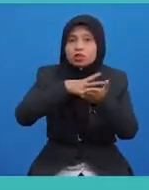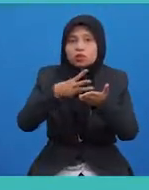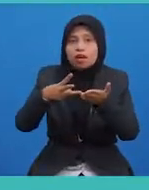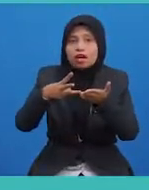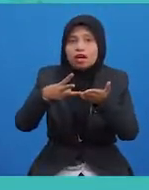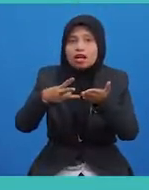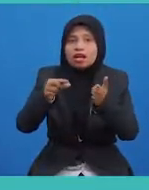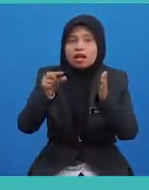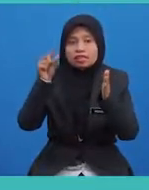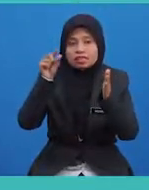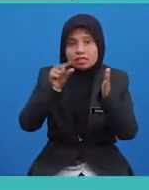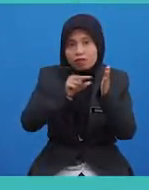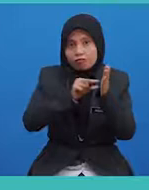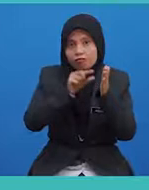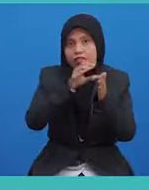graf dan carta pai.